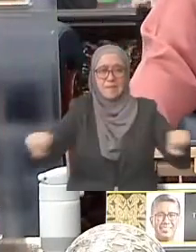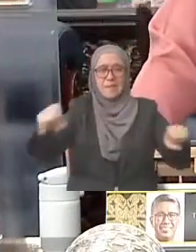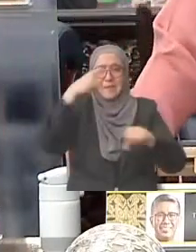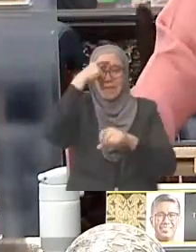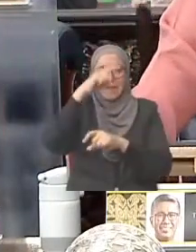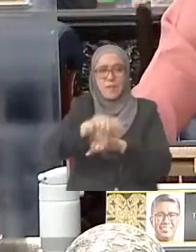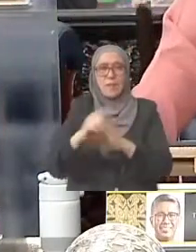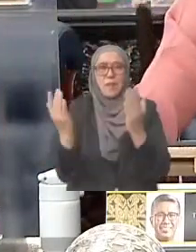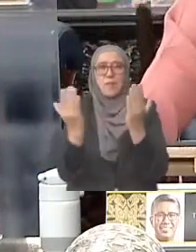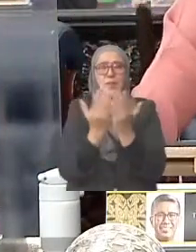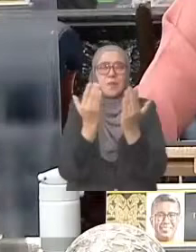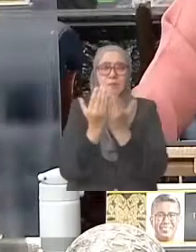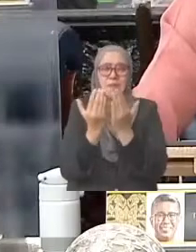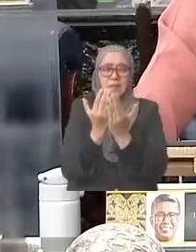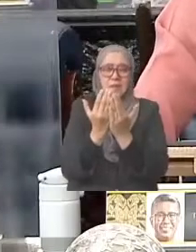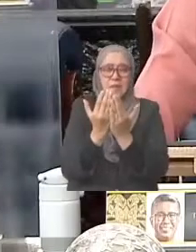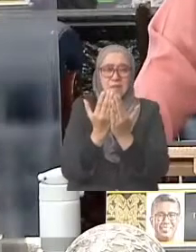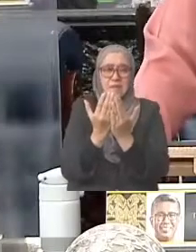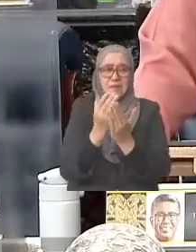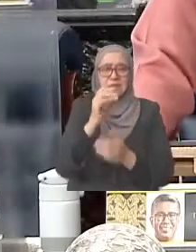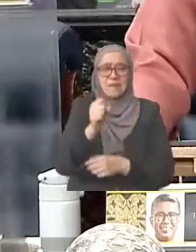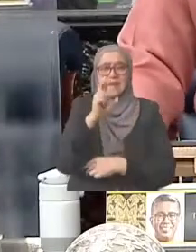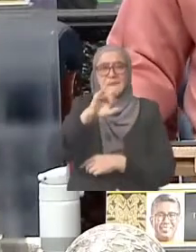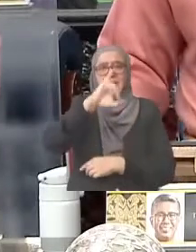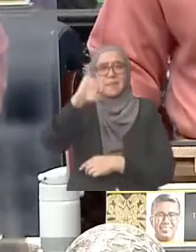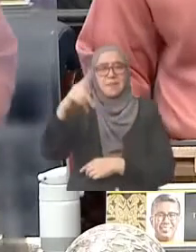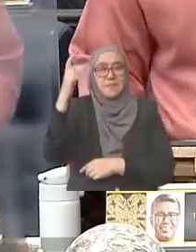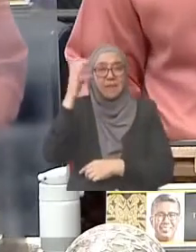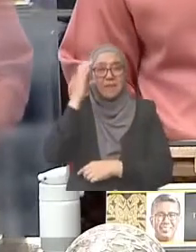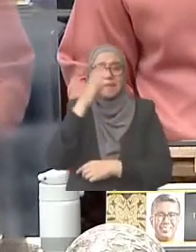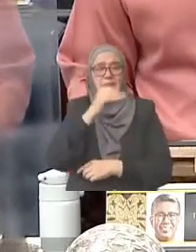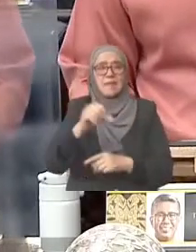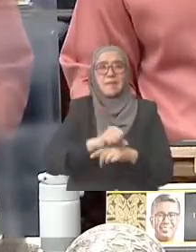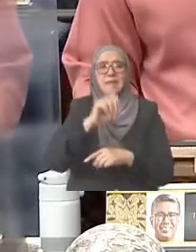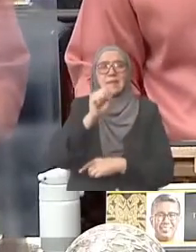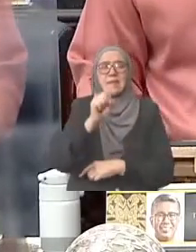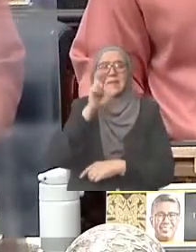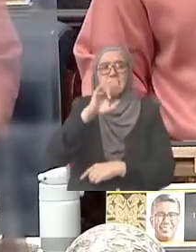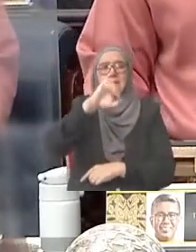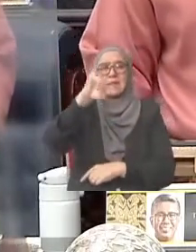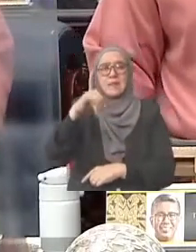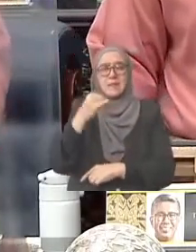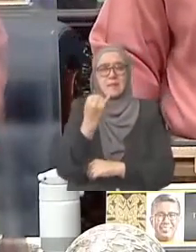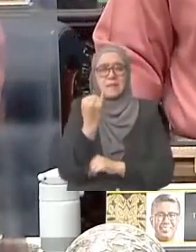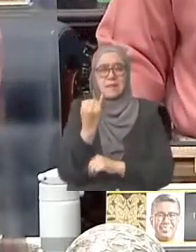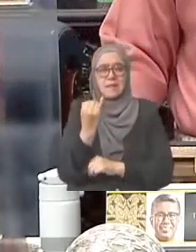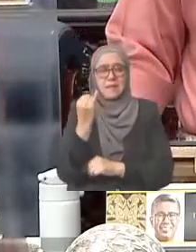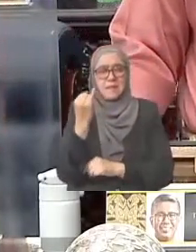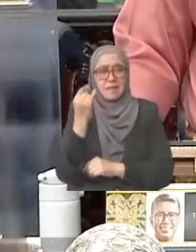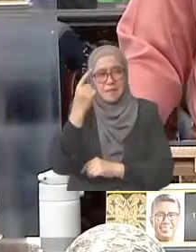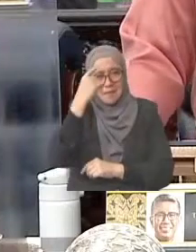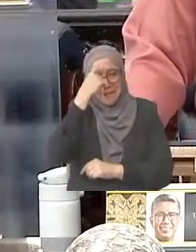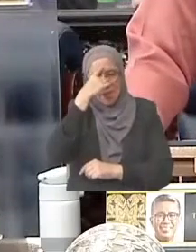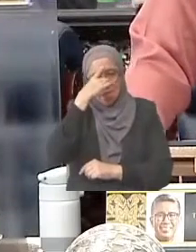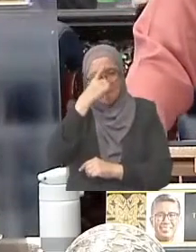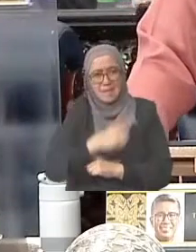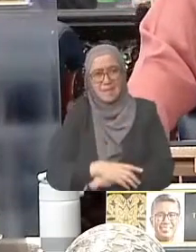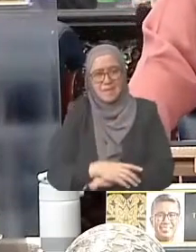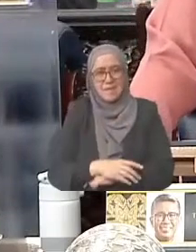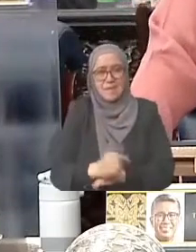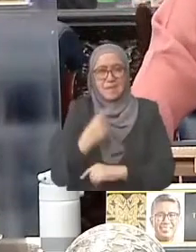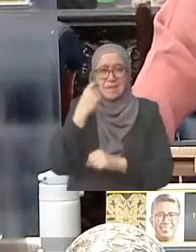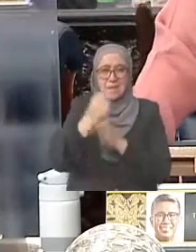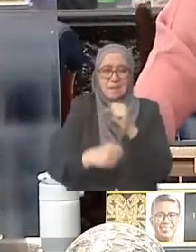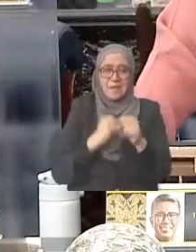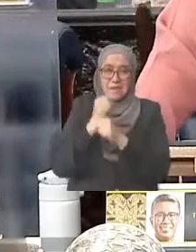jenis kebangsaan China dan juga sekolah jenis kebangsaan Tamil Disamping itu pada tahun hadapan juga Kerajaan akan terus